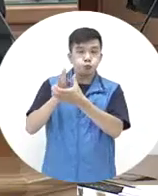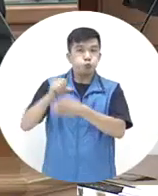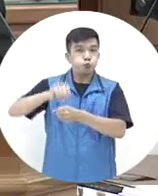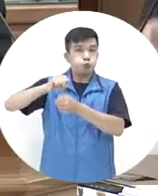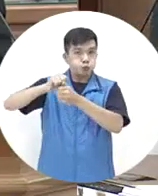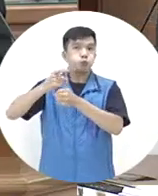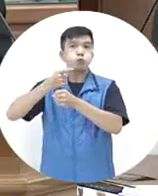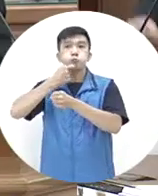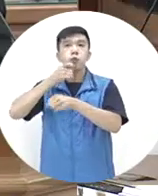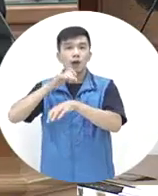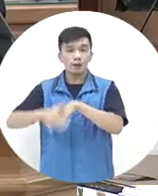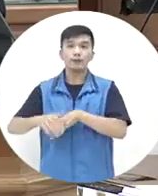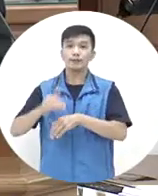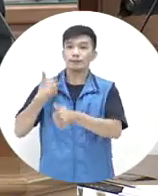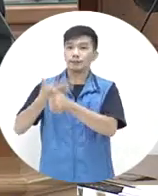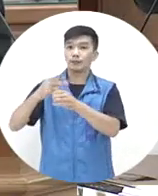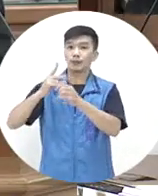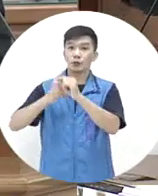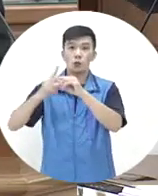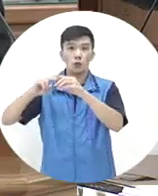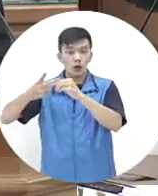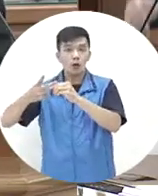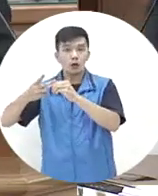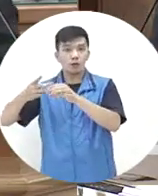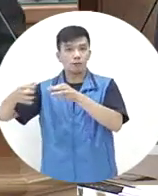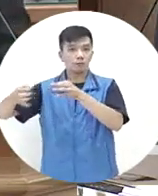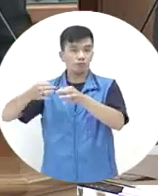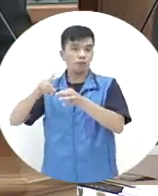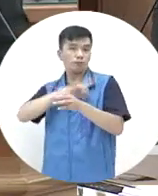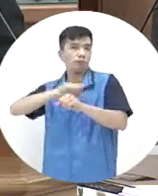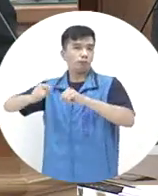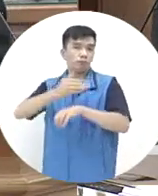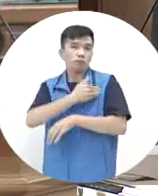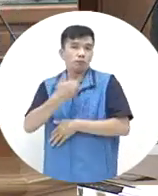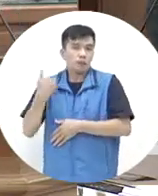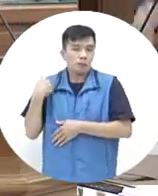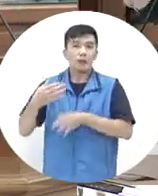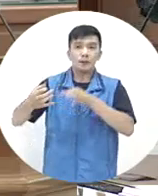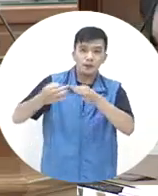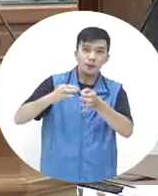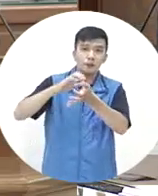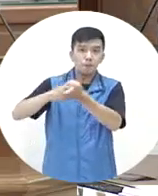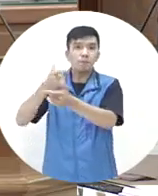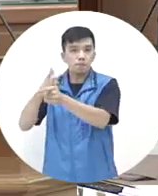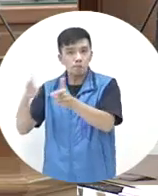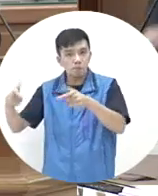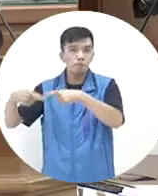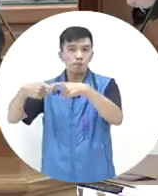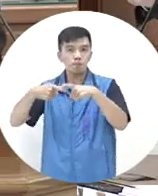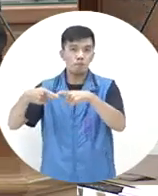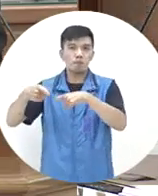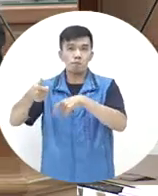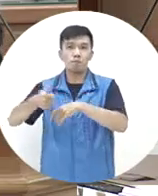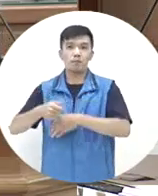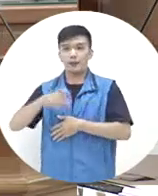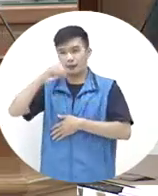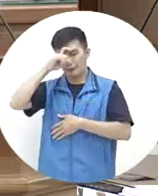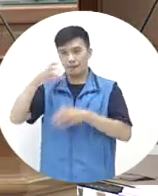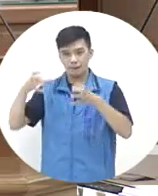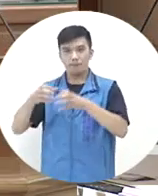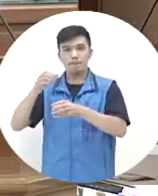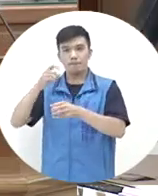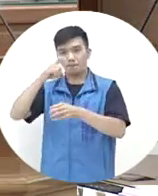就有在地经济，我们综合就有产业聚集的区块经济出来了，所以这是非常棒的事情吼。我们共同来期待下一